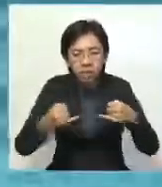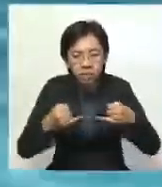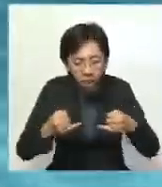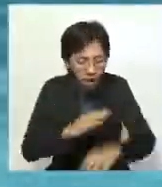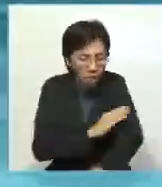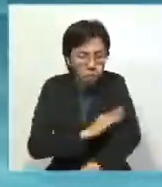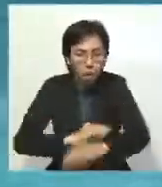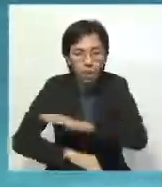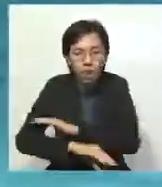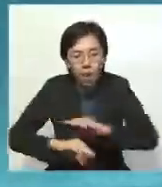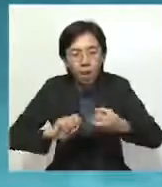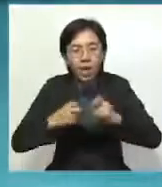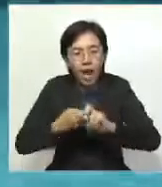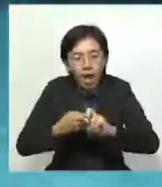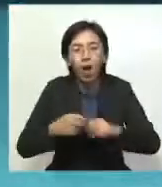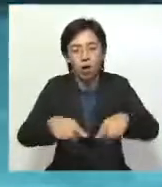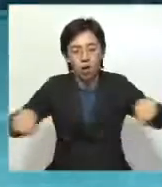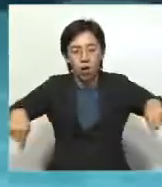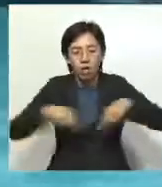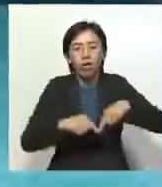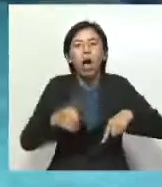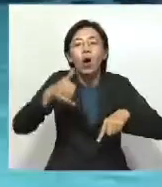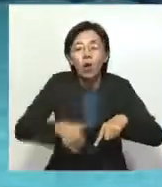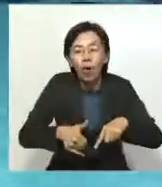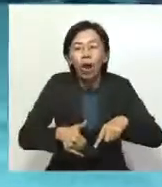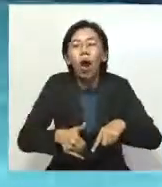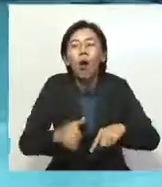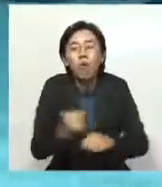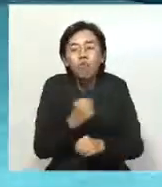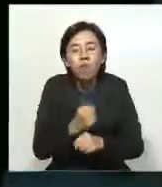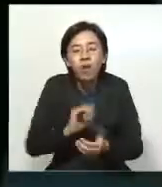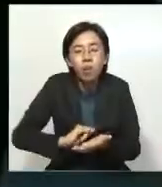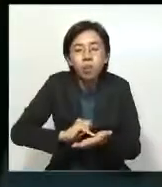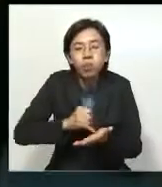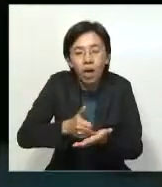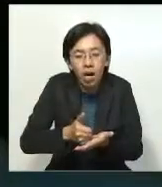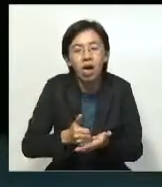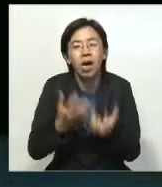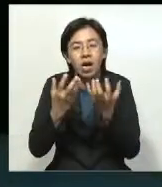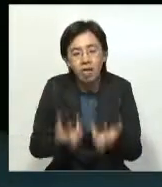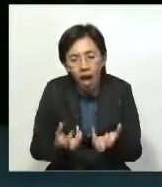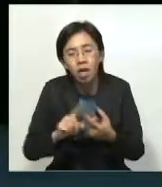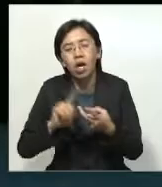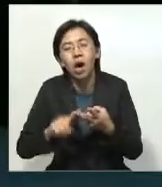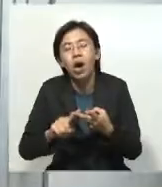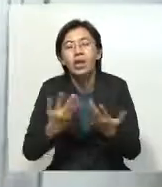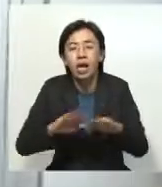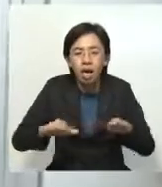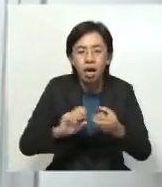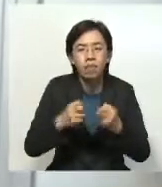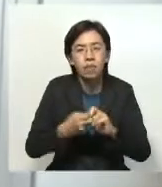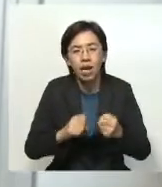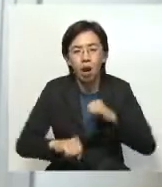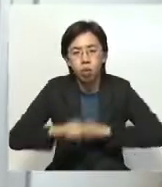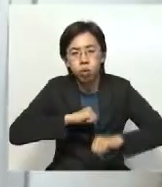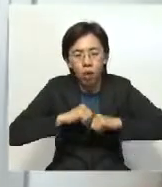ามเนื้อในผู้ป่วยอัมพฤกษ์อัมพาตกระดูกหักน้ำหนักมากเด็กที่มีปัญหาการเคลื่อนไหวโรคติดต่อและยัง